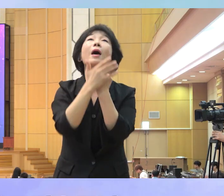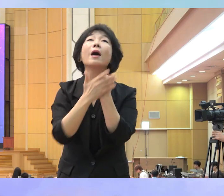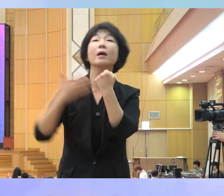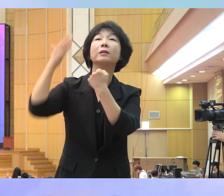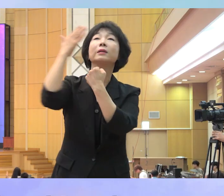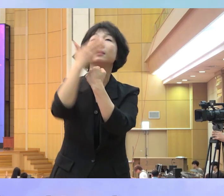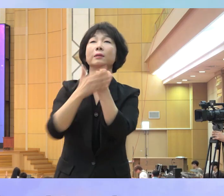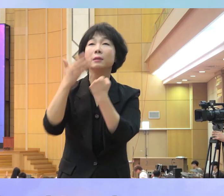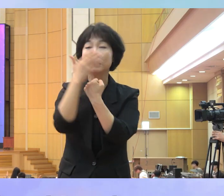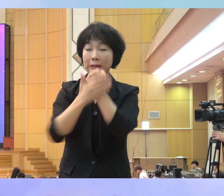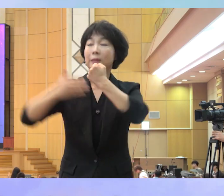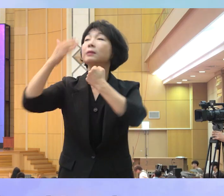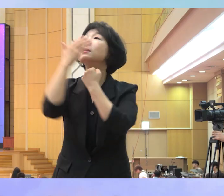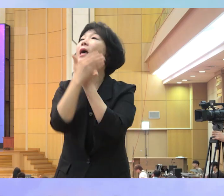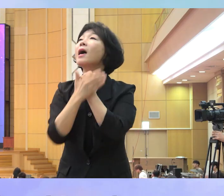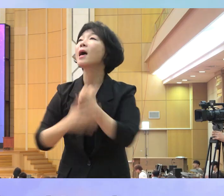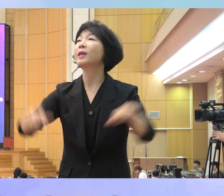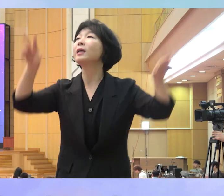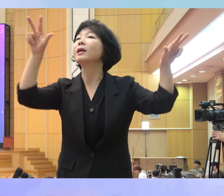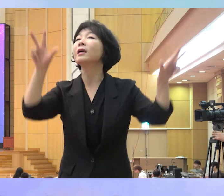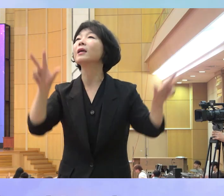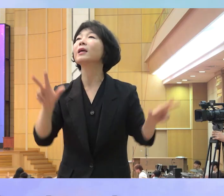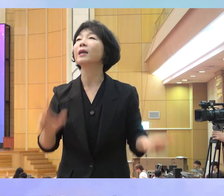주의 은혜